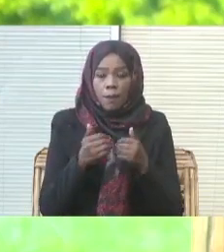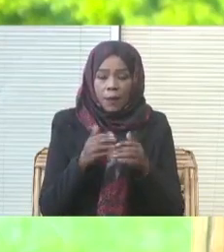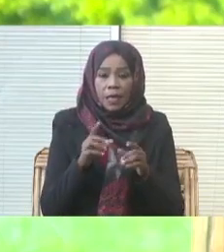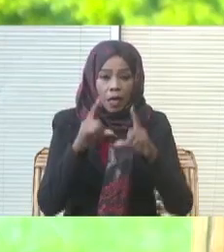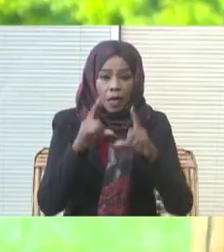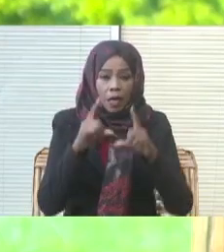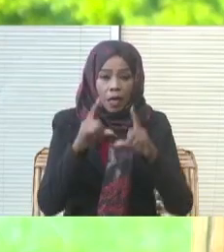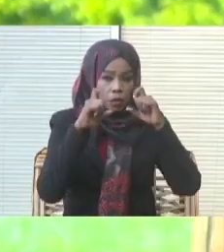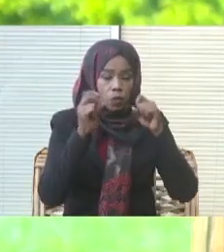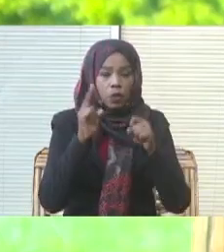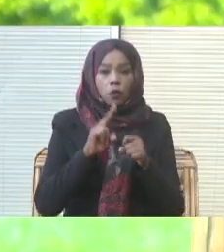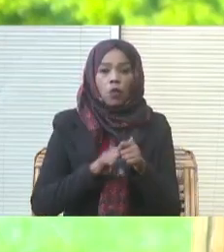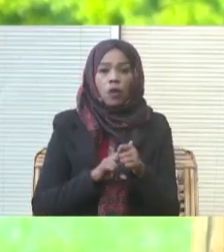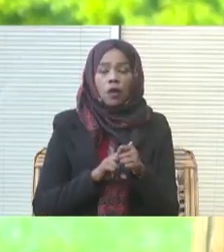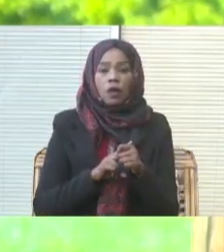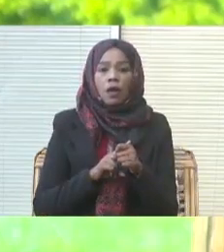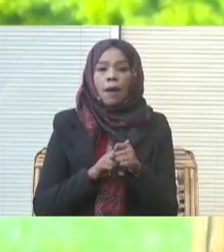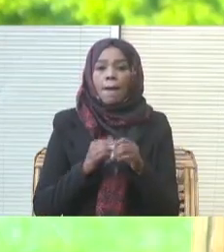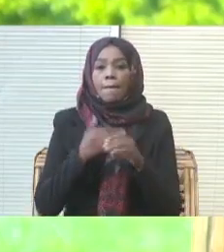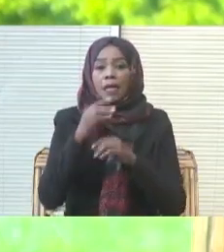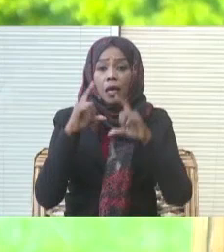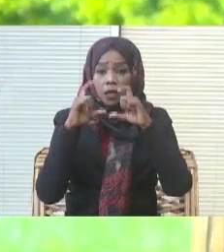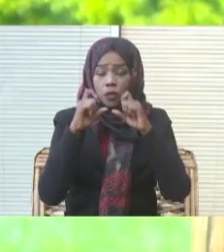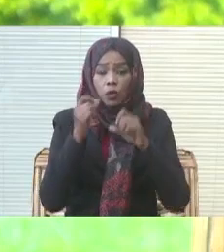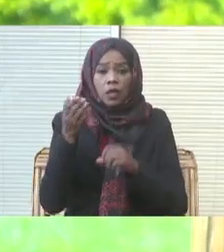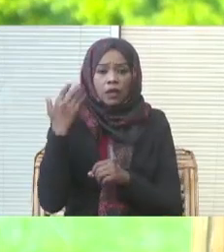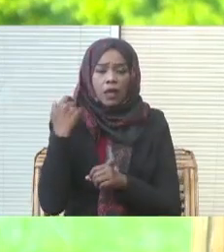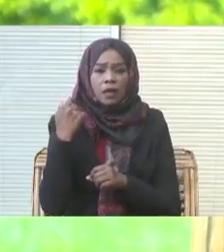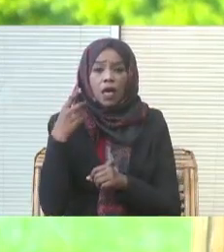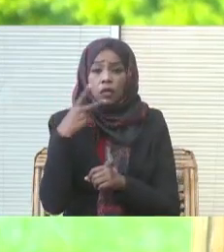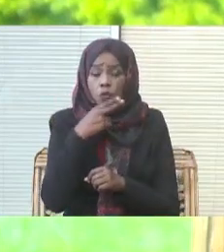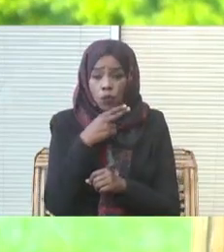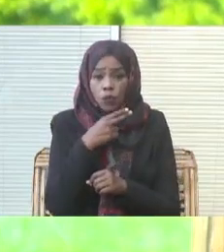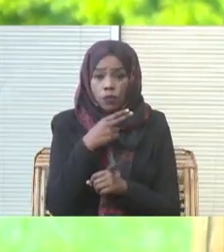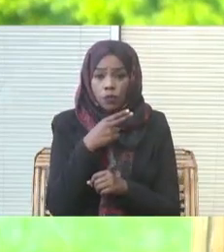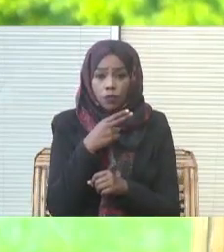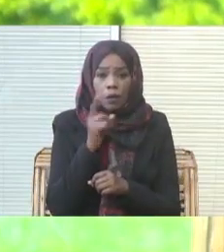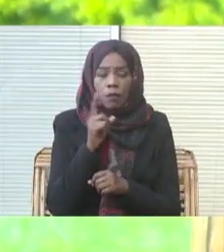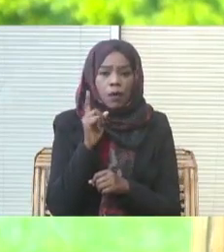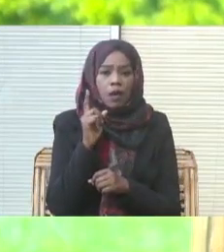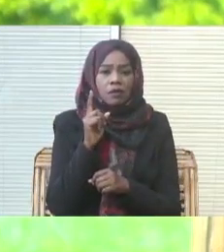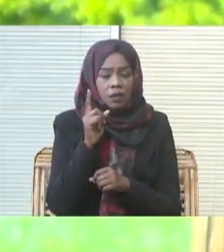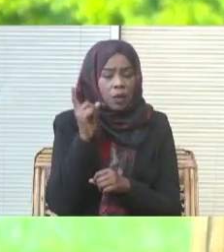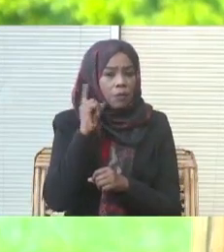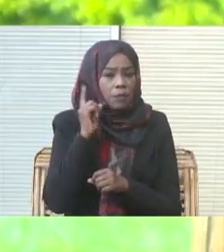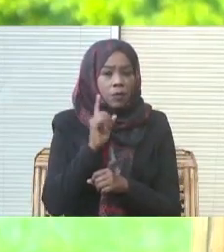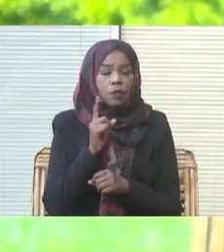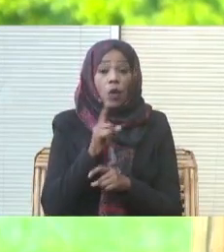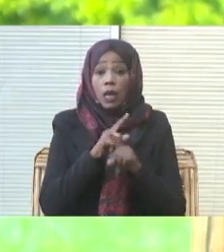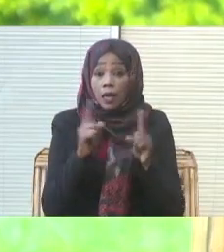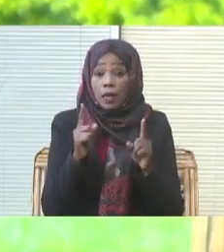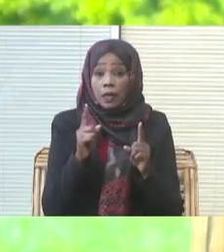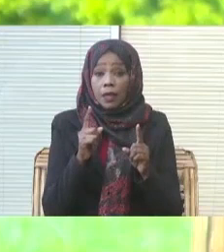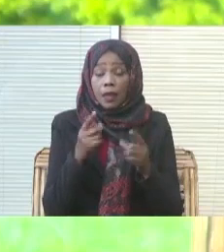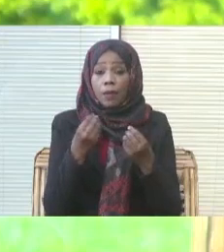نصور. يلا في التصوير ذاته كان الصم يعني ما بيسمعوا، لكن أنا